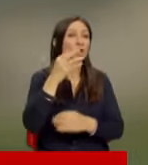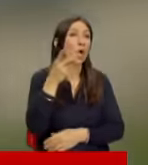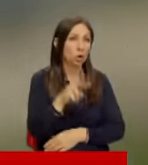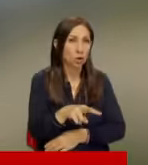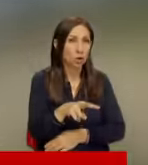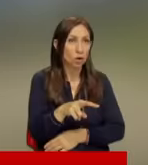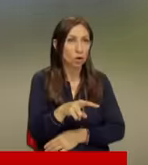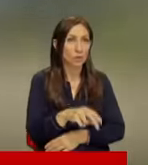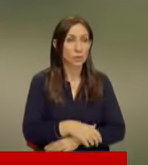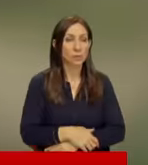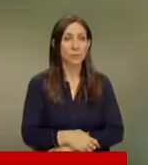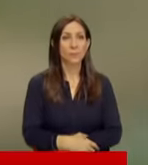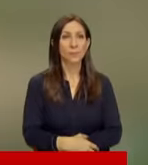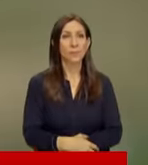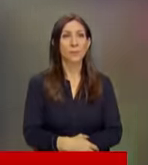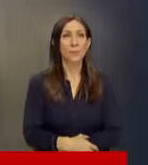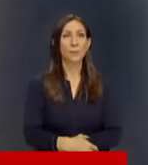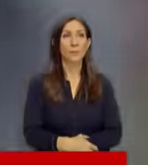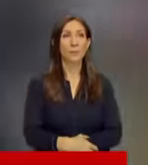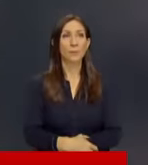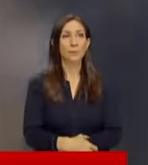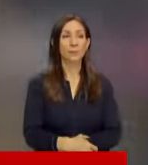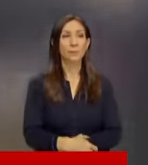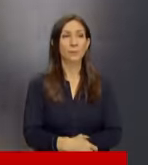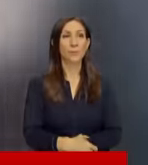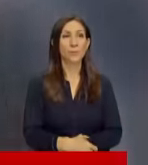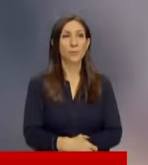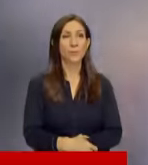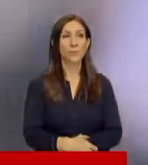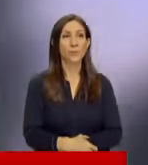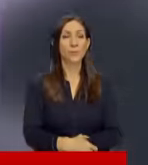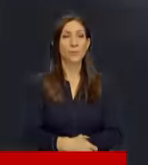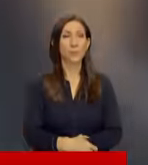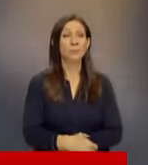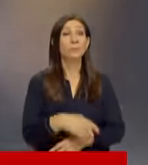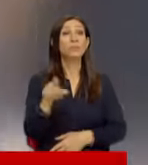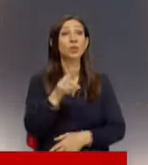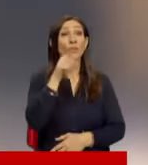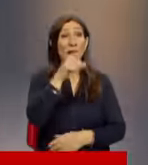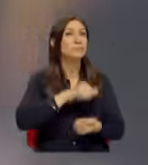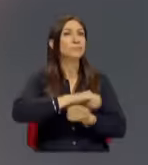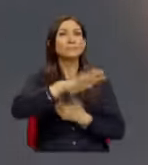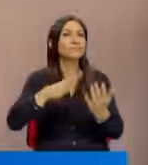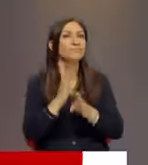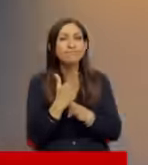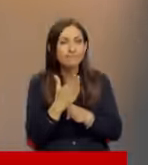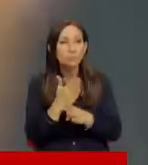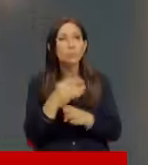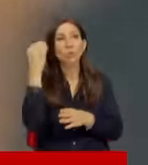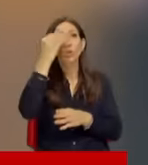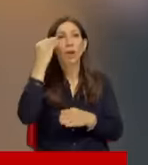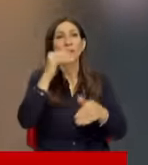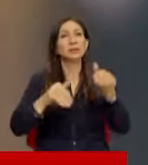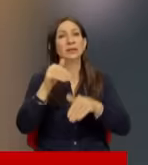yaşamını yitirdi. Şanlıurfa'daki kavganın çıkış nedeni de